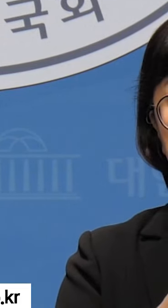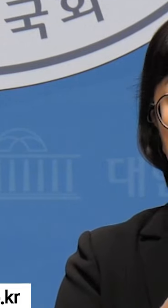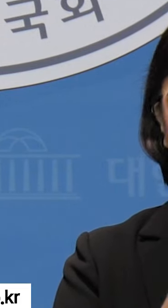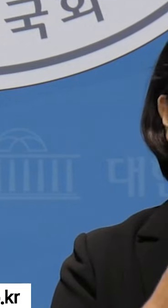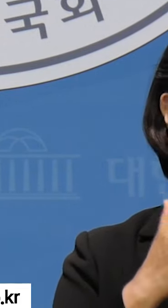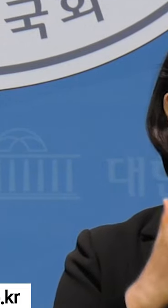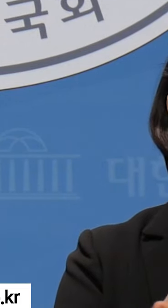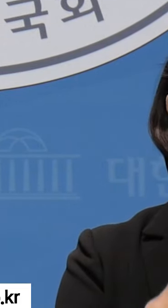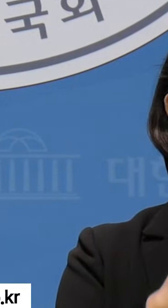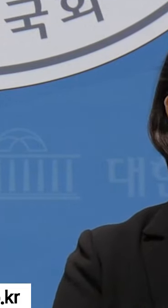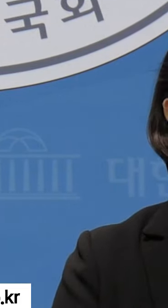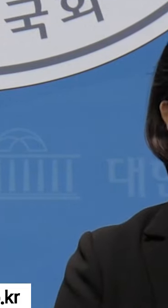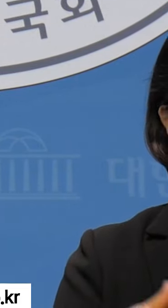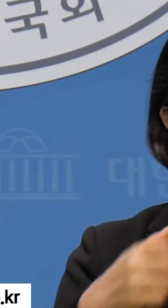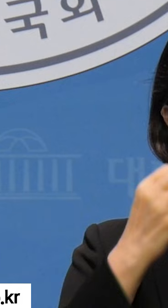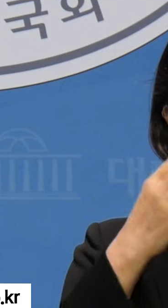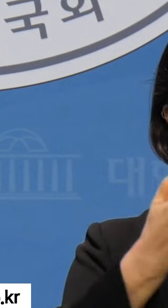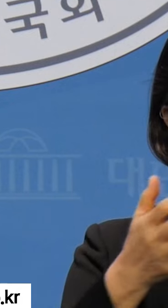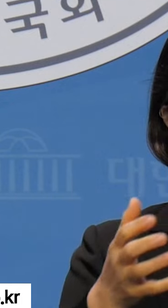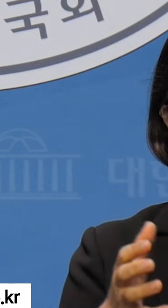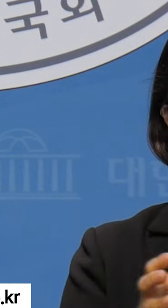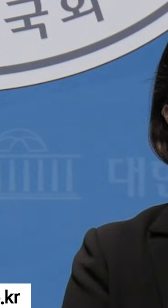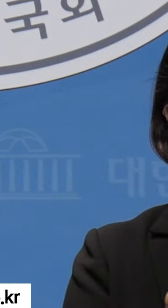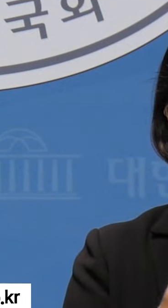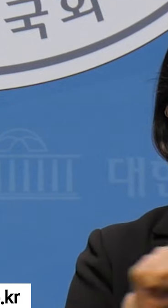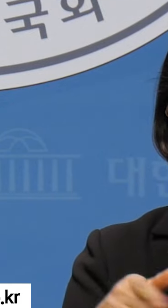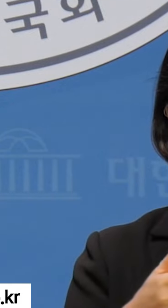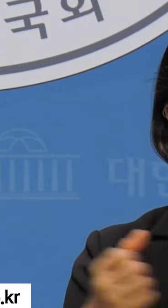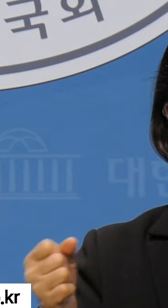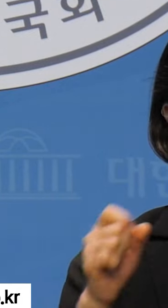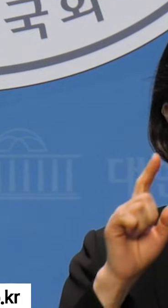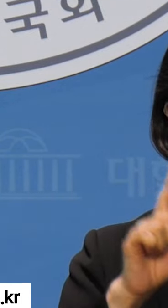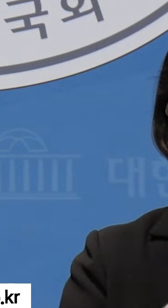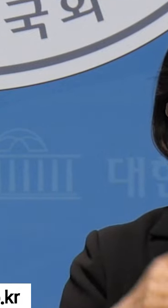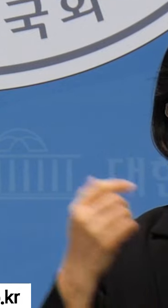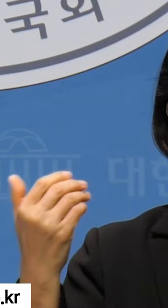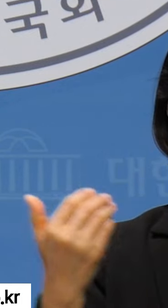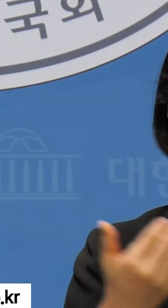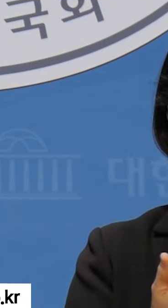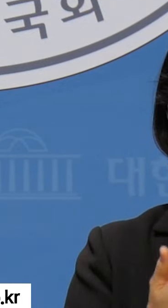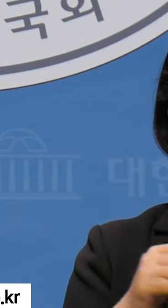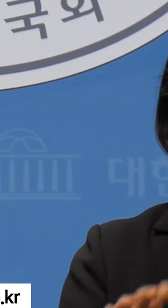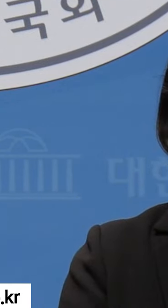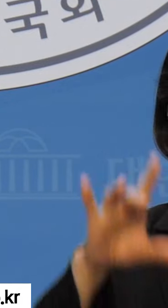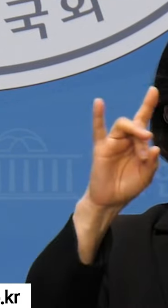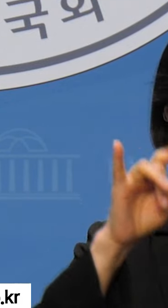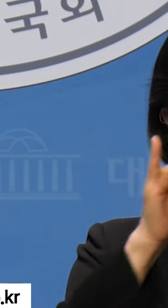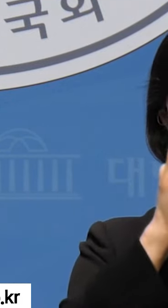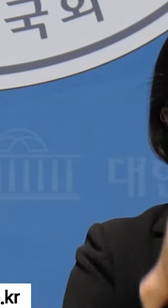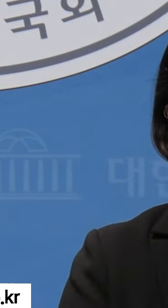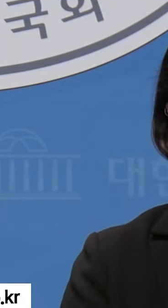주장했습니다. 신당 등 당 분열에 대해서도 반대 의견을 처음으로 냈습니다.